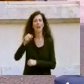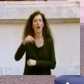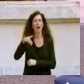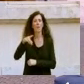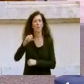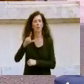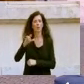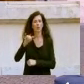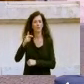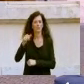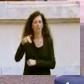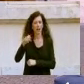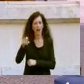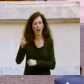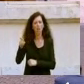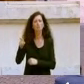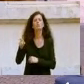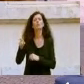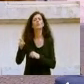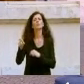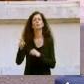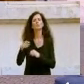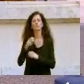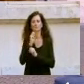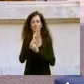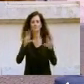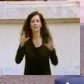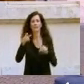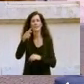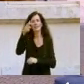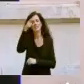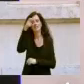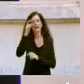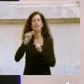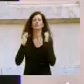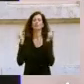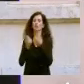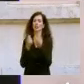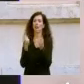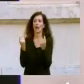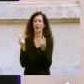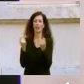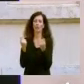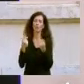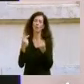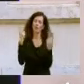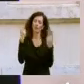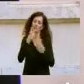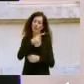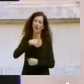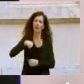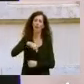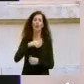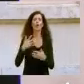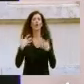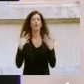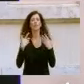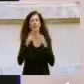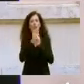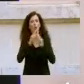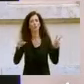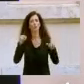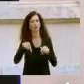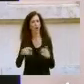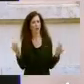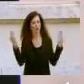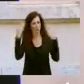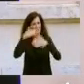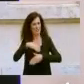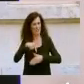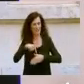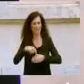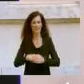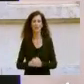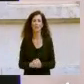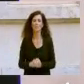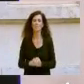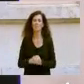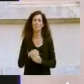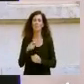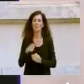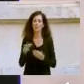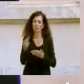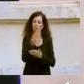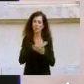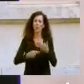stati generali dell'economia quindi siamo contenti che lei abbia mostrato stasera in questo progetto paese che